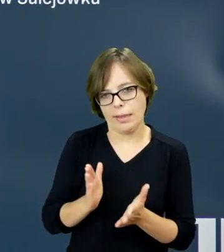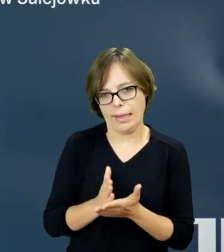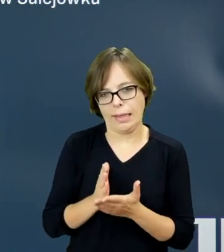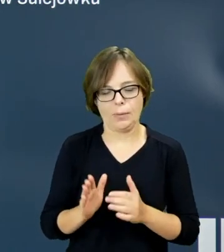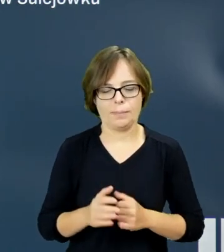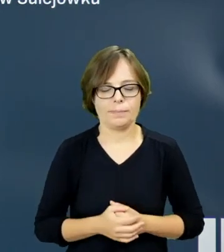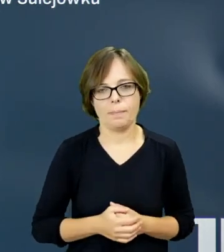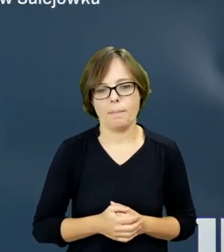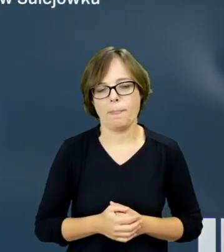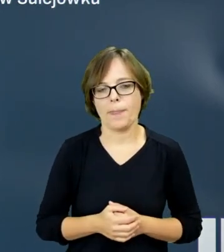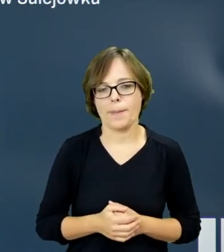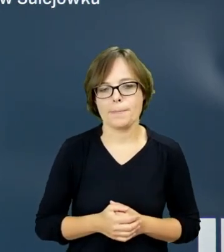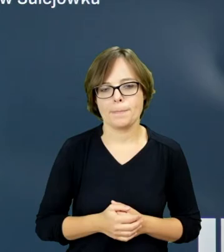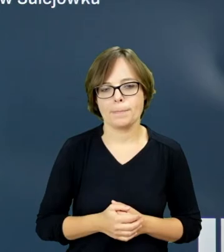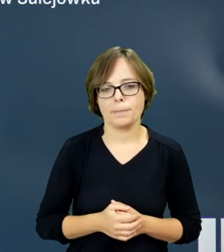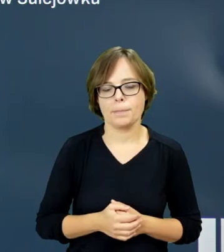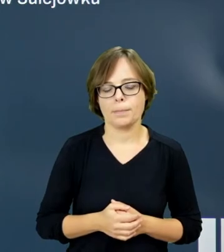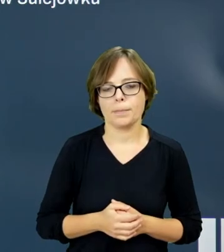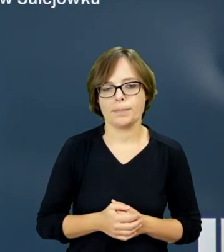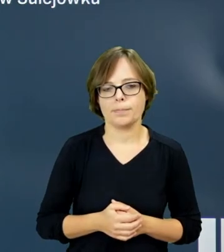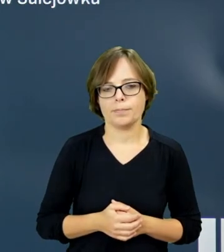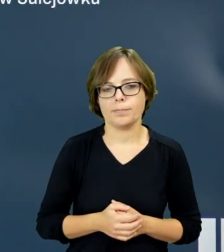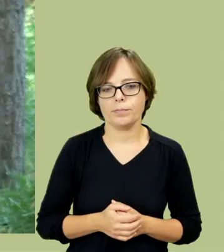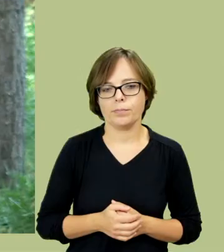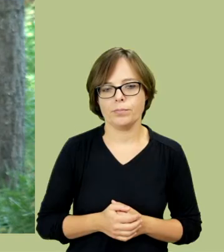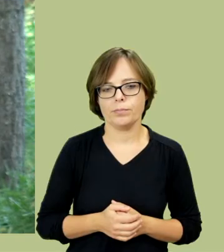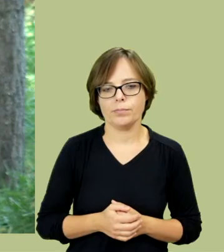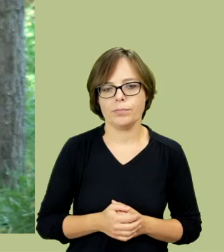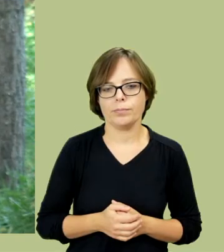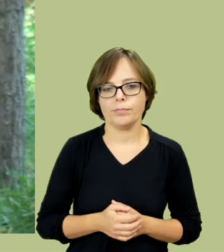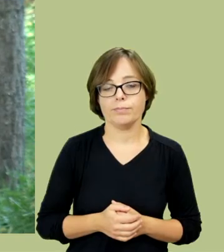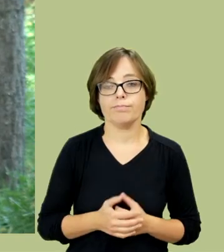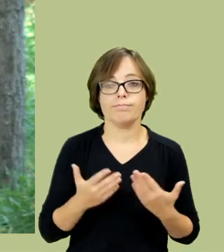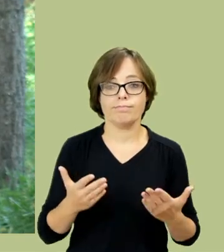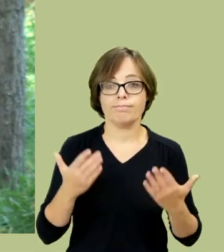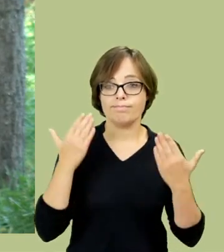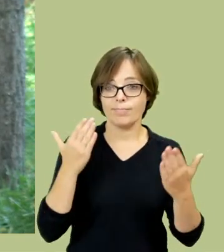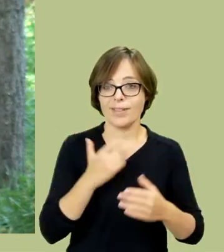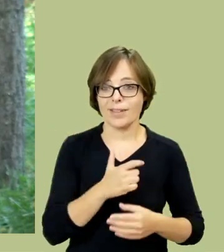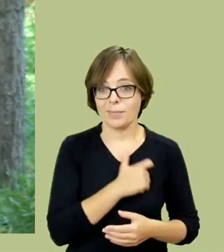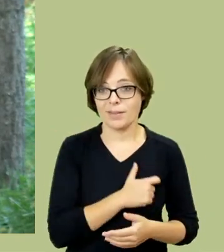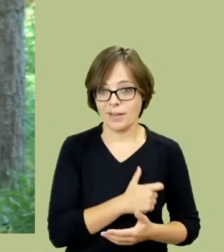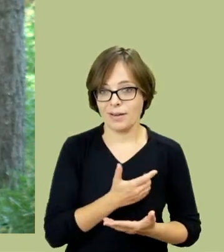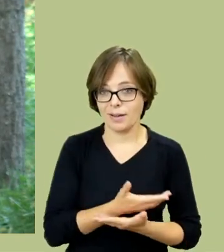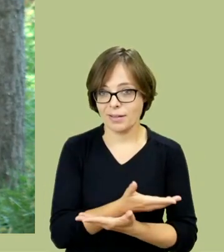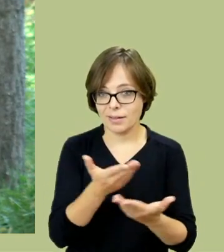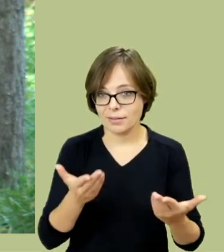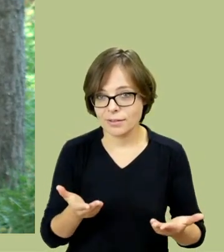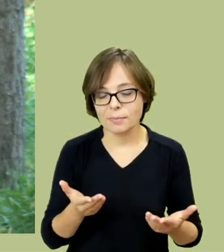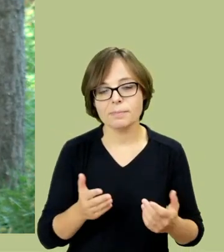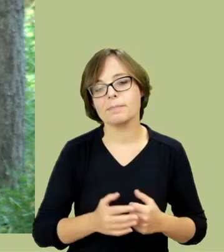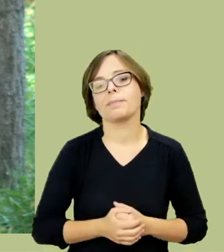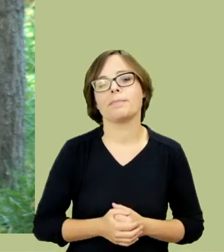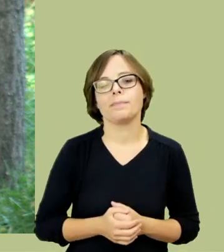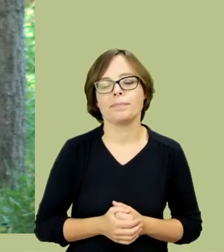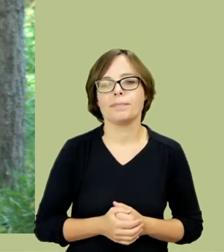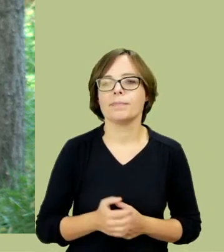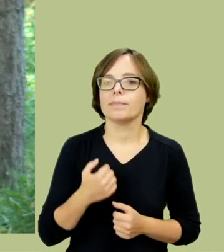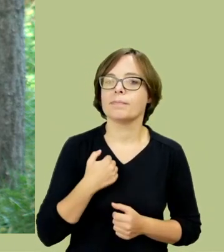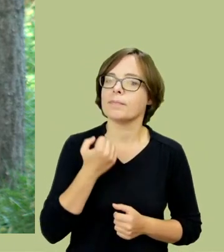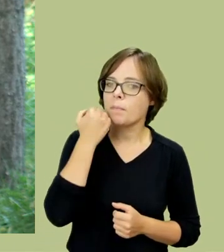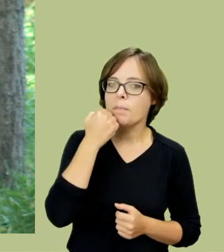Sobie tak to tutaj odłożę. Witam serdecznie wszystkich państwa. Bardzo mi